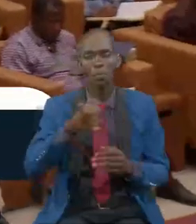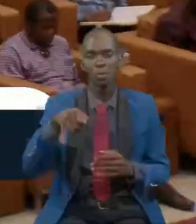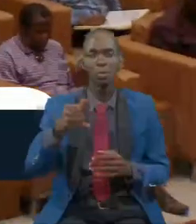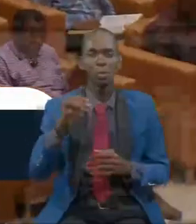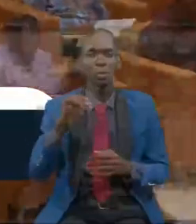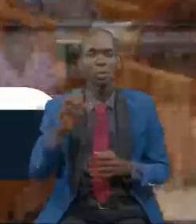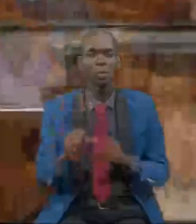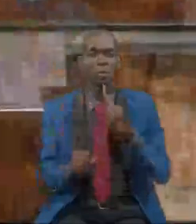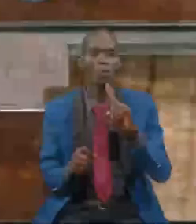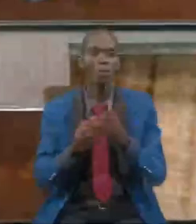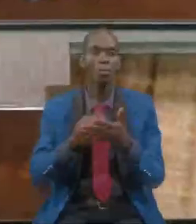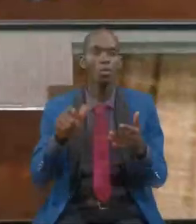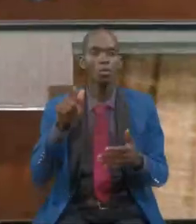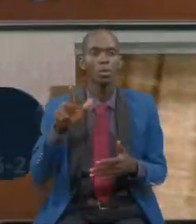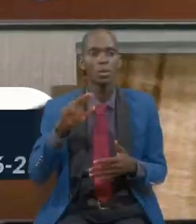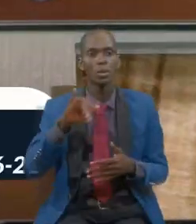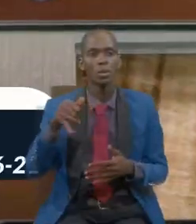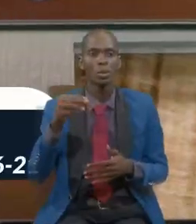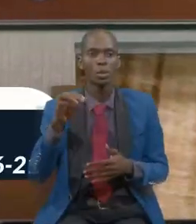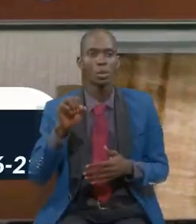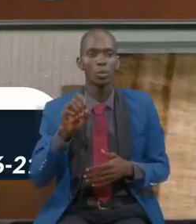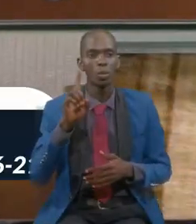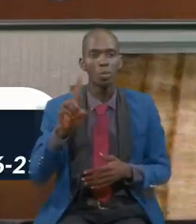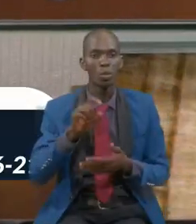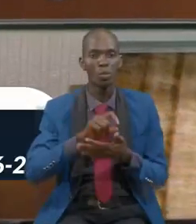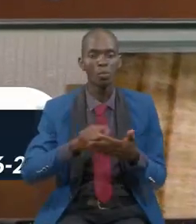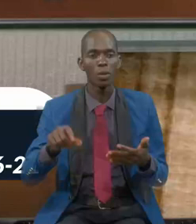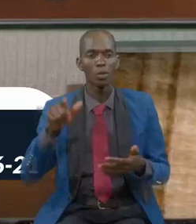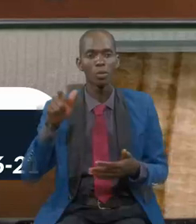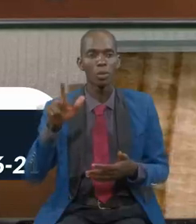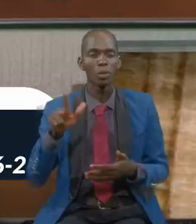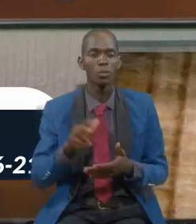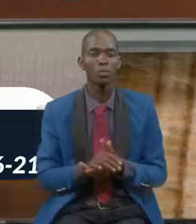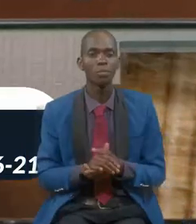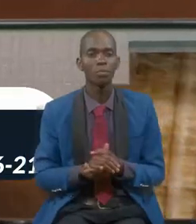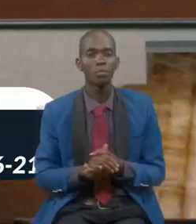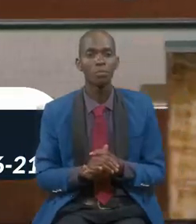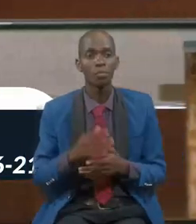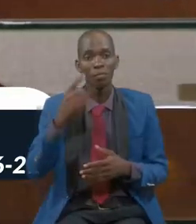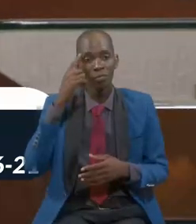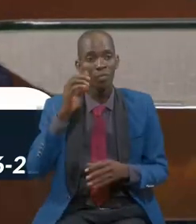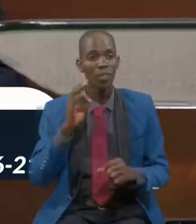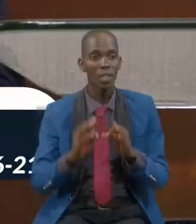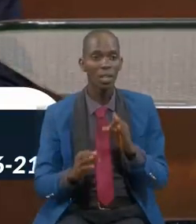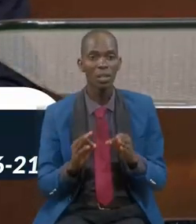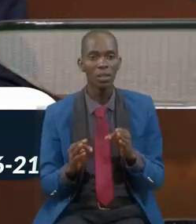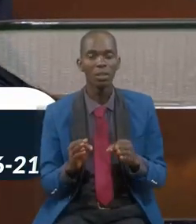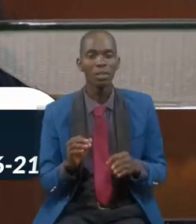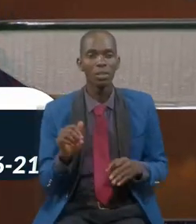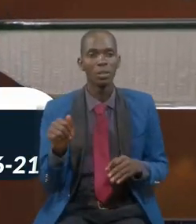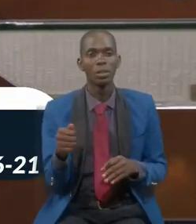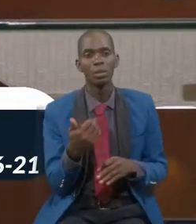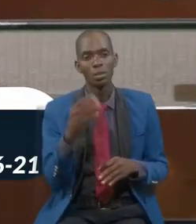1, verset 23. Jacques 1, verset 23. Car si